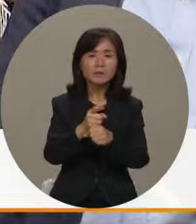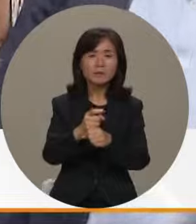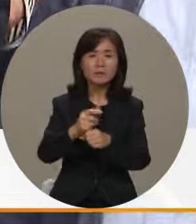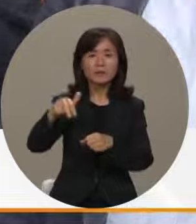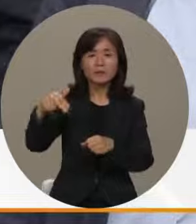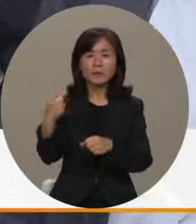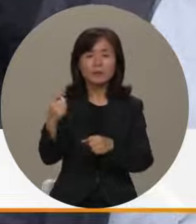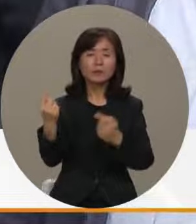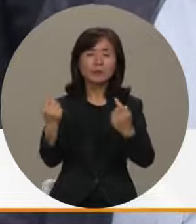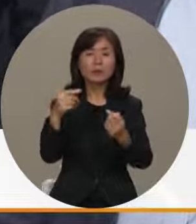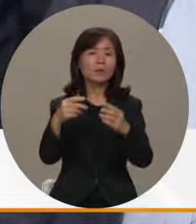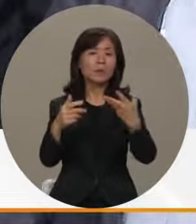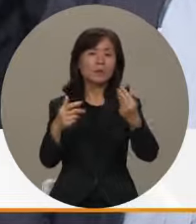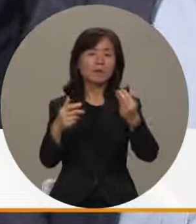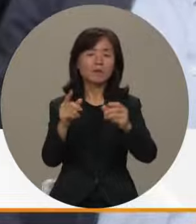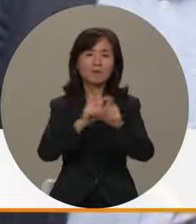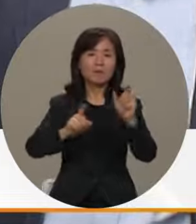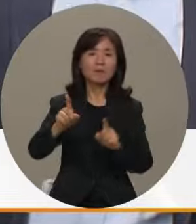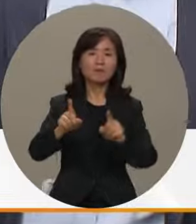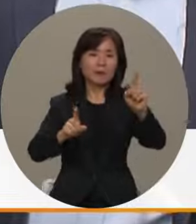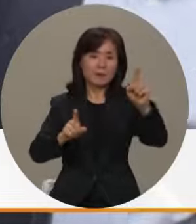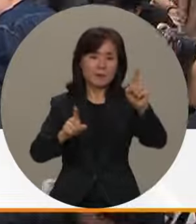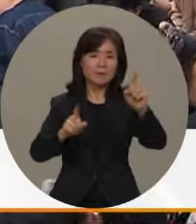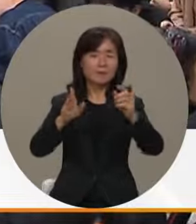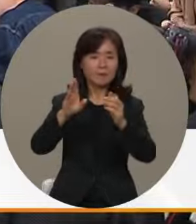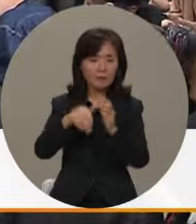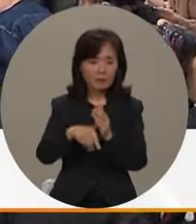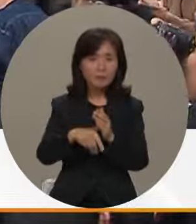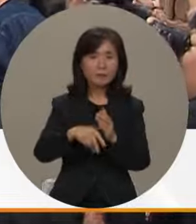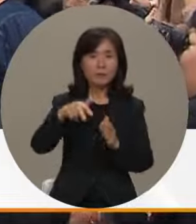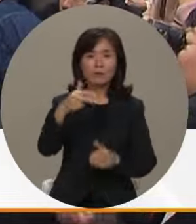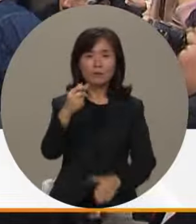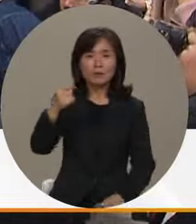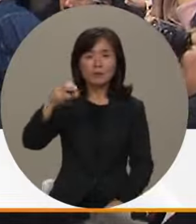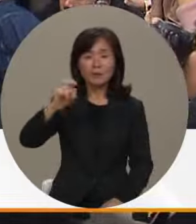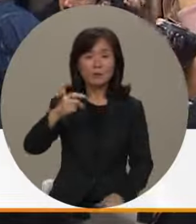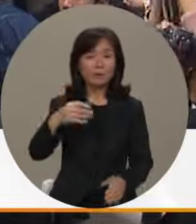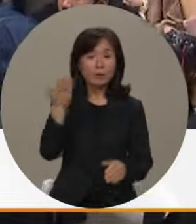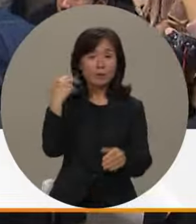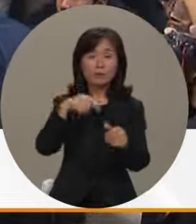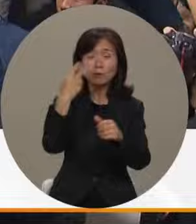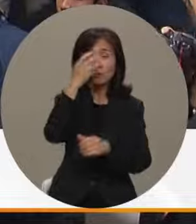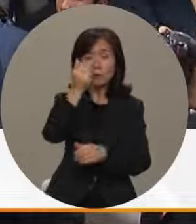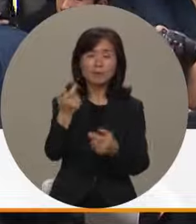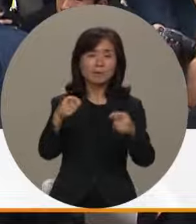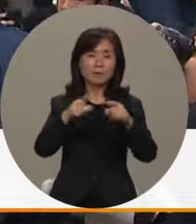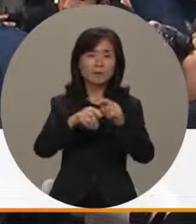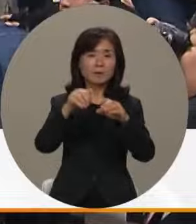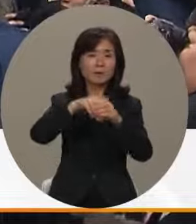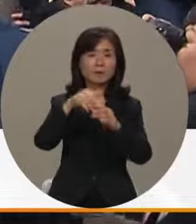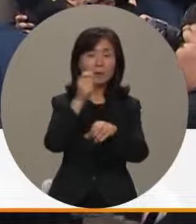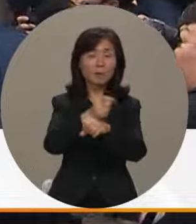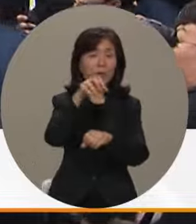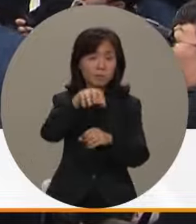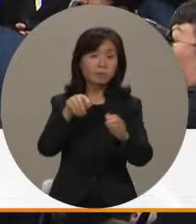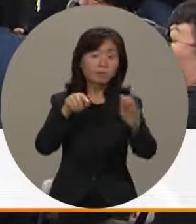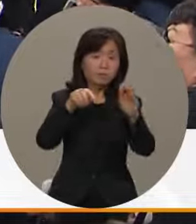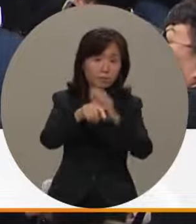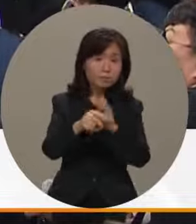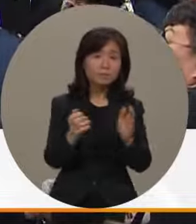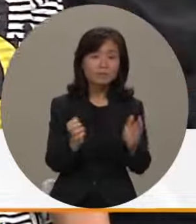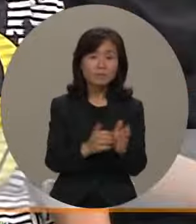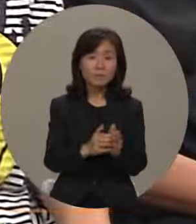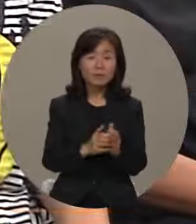교육감과 함께 선거사무소를 찾았습니다. 그리고 대표 공약이었던 역사교육과 고교 무상교육을